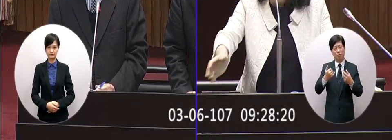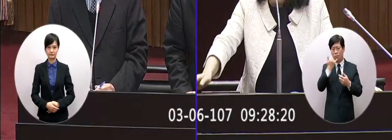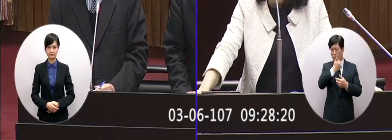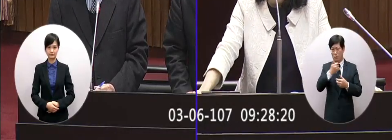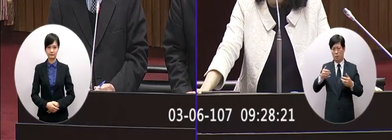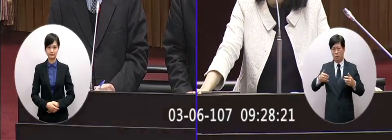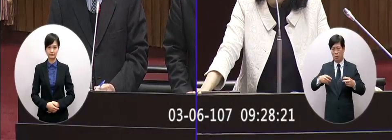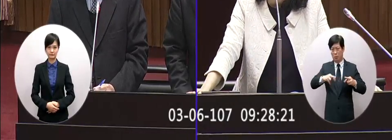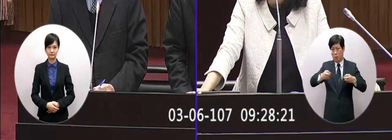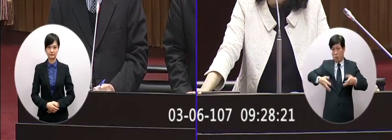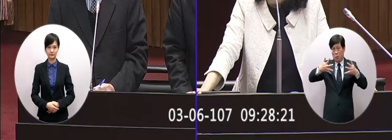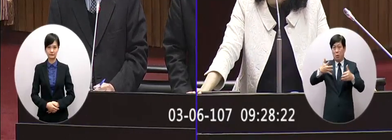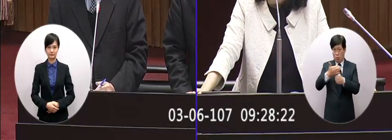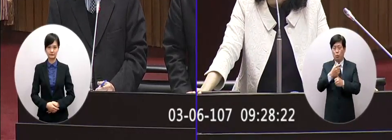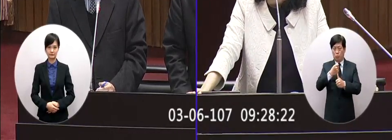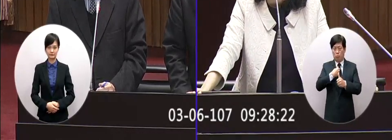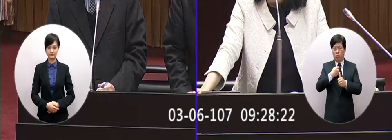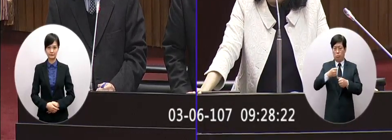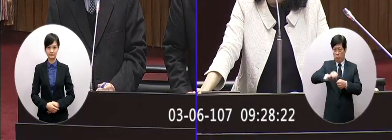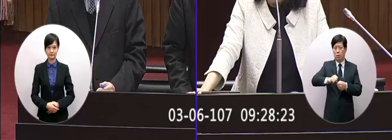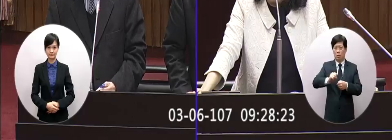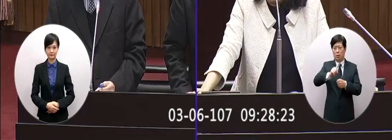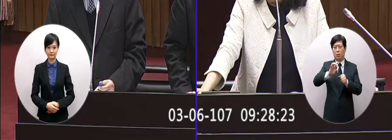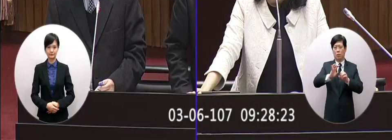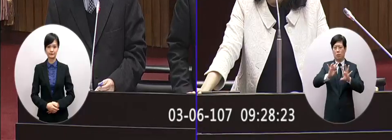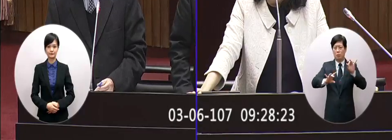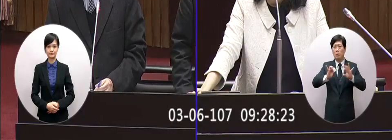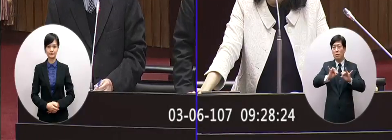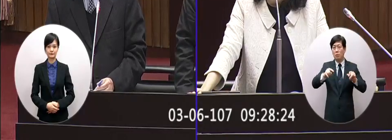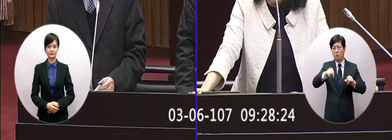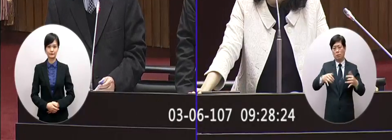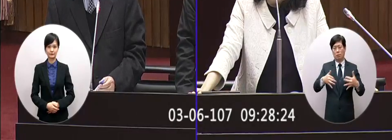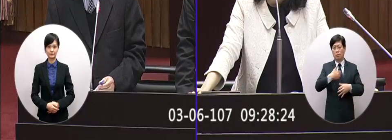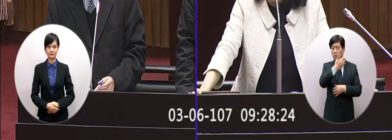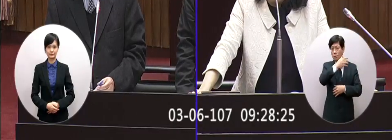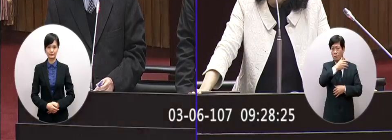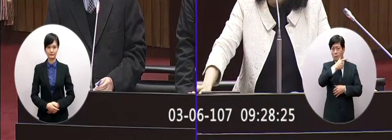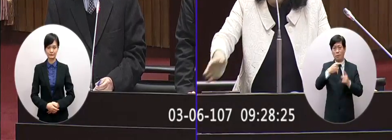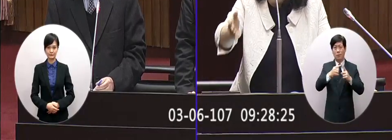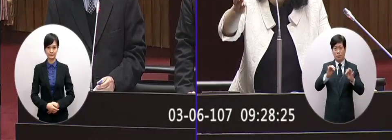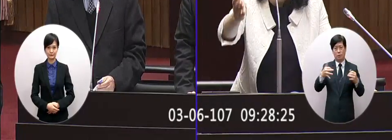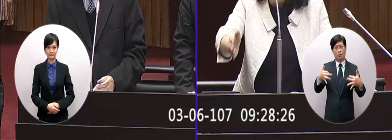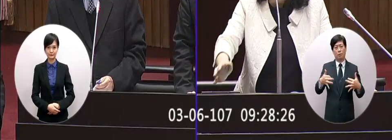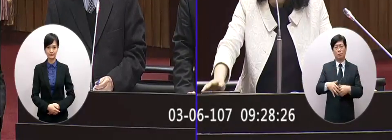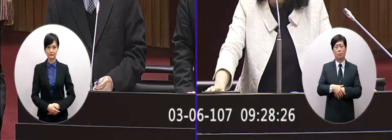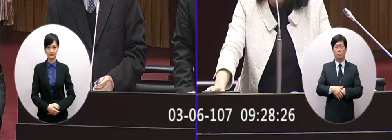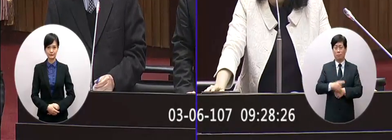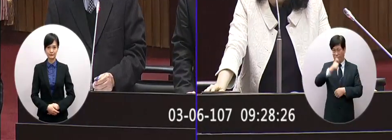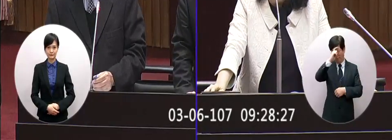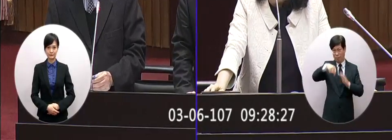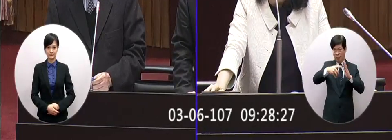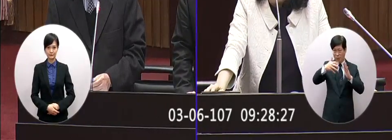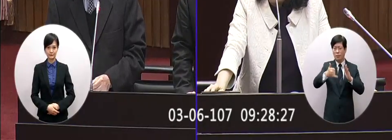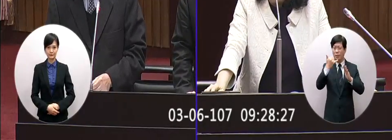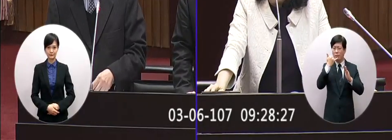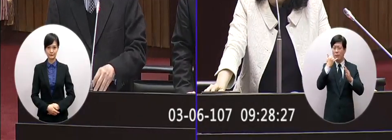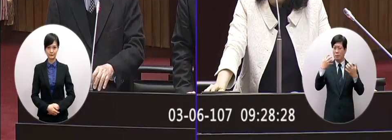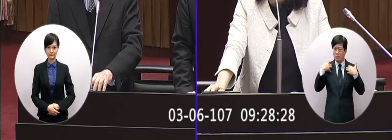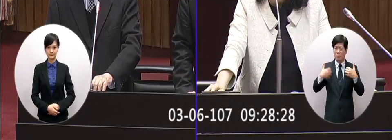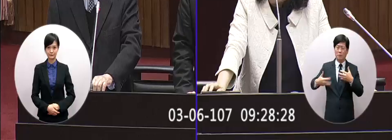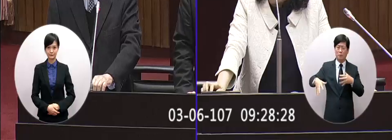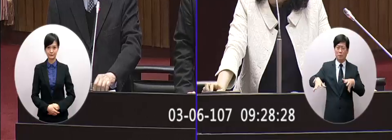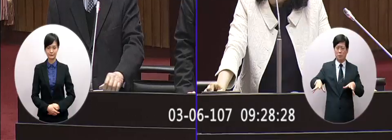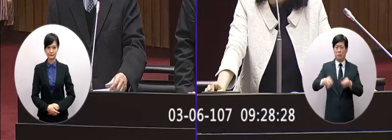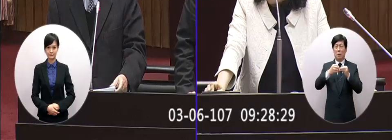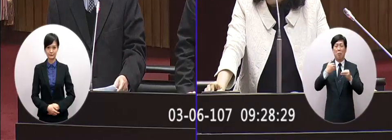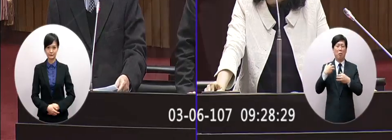建署也要加进来，因为有一个湿地的部分，好，所以这个部分跨部会还是希望我们院长能统筹了，否则大